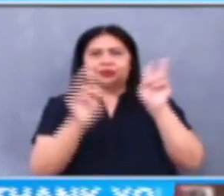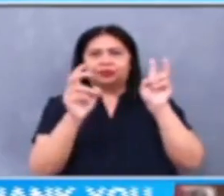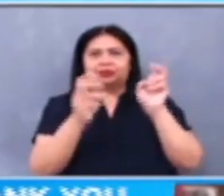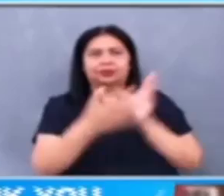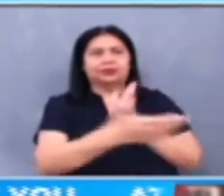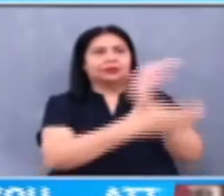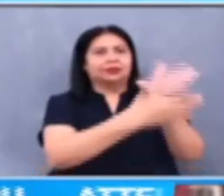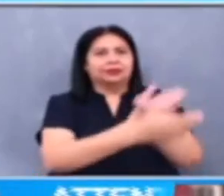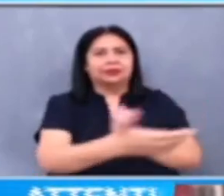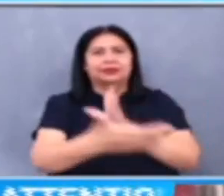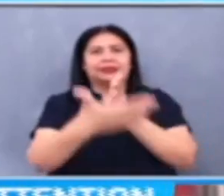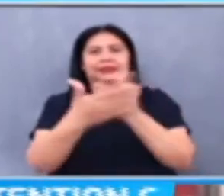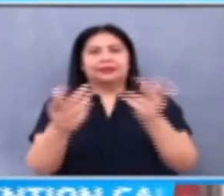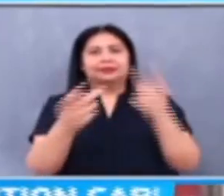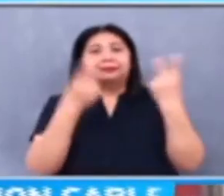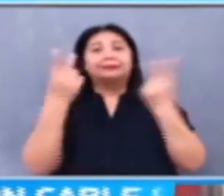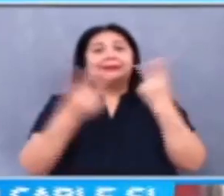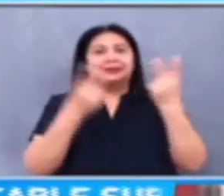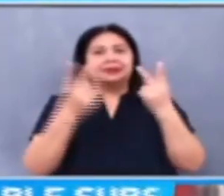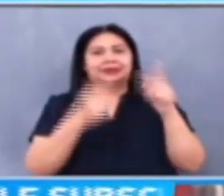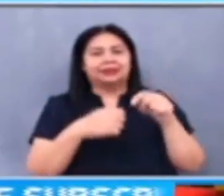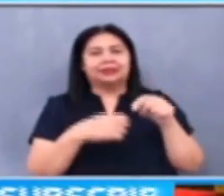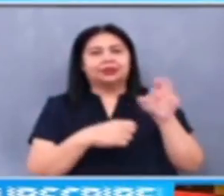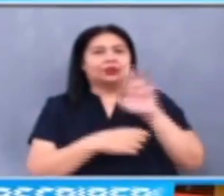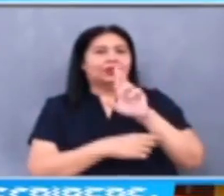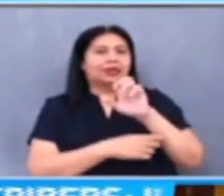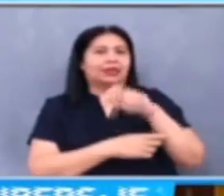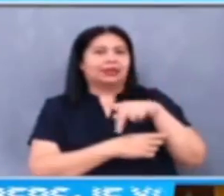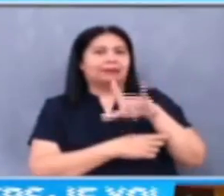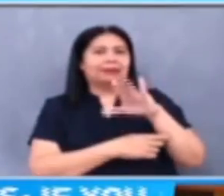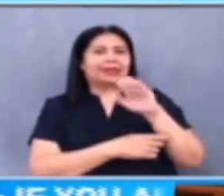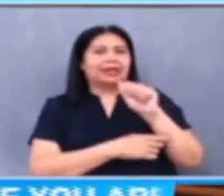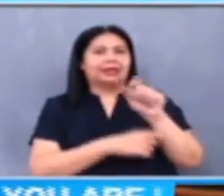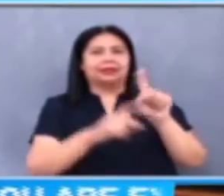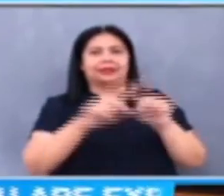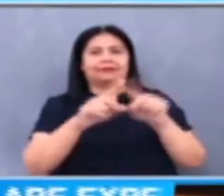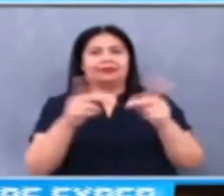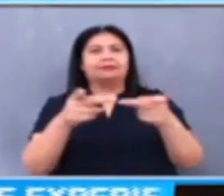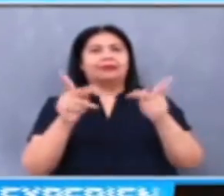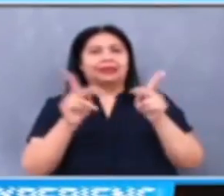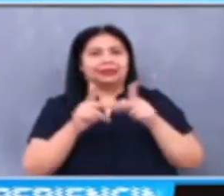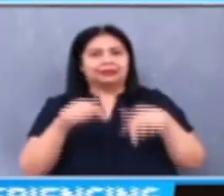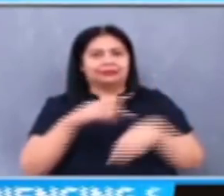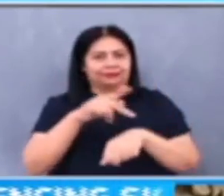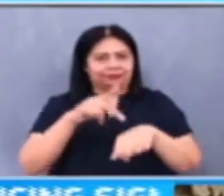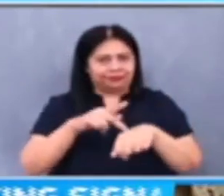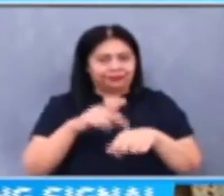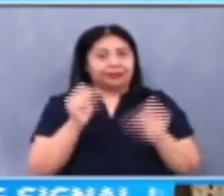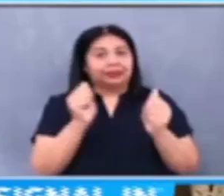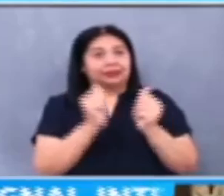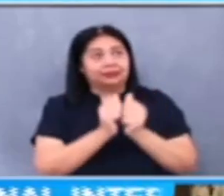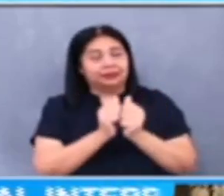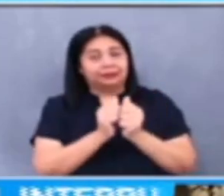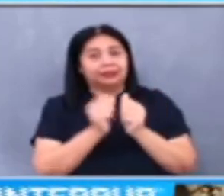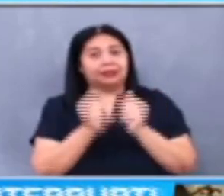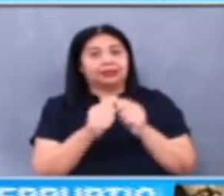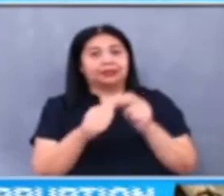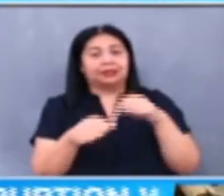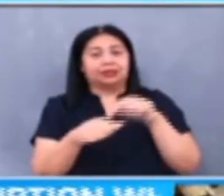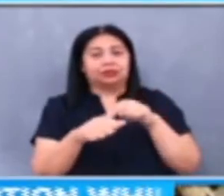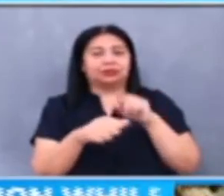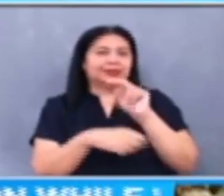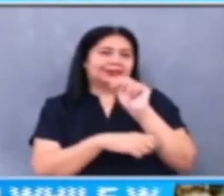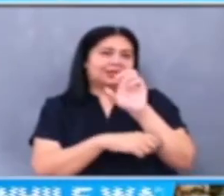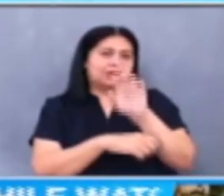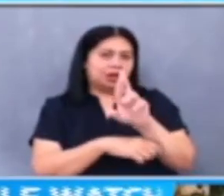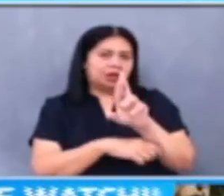pagdalaw ng replika ng Poong Itim na Nazareno sa iba't ibang mga lugar sa ating bansa, kabilang na dito sa National Capital Region. Pero yun nga,